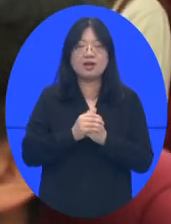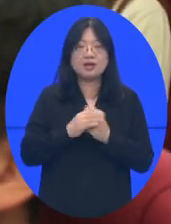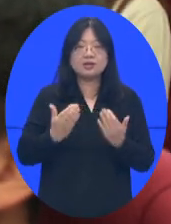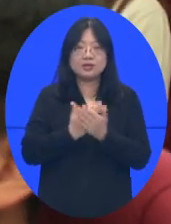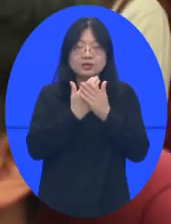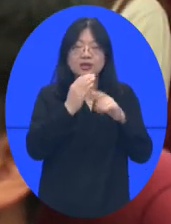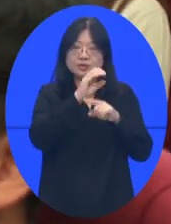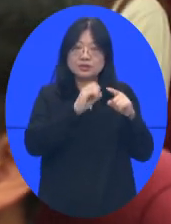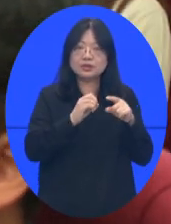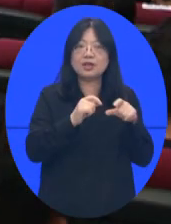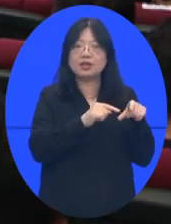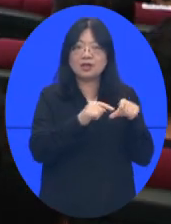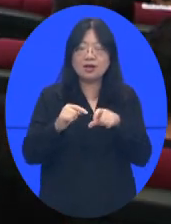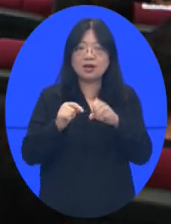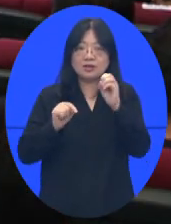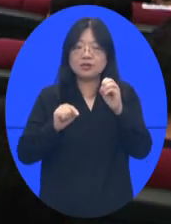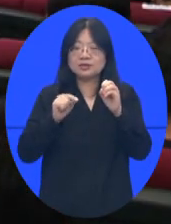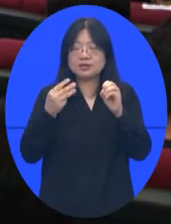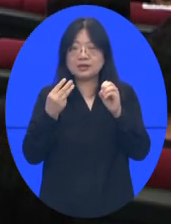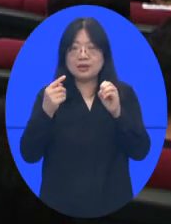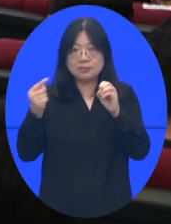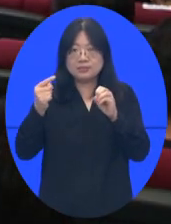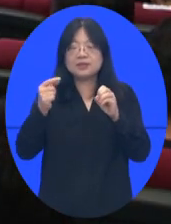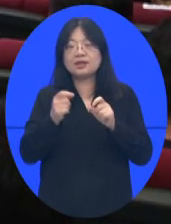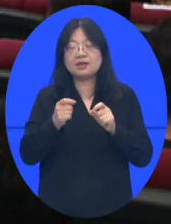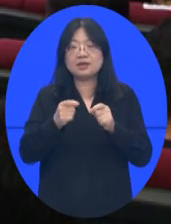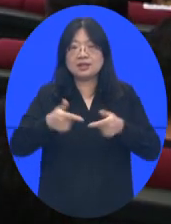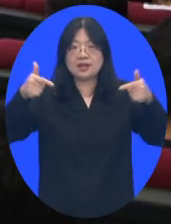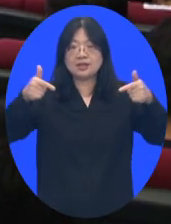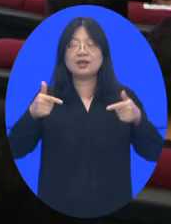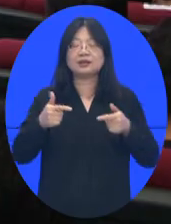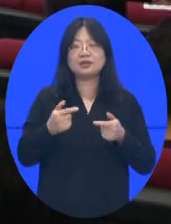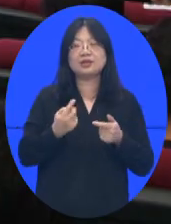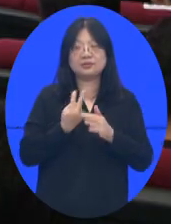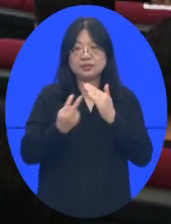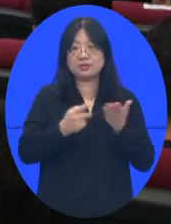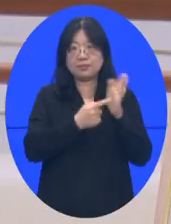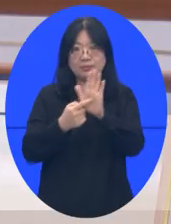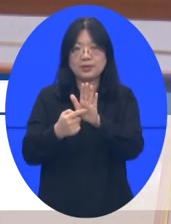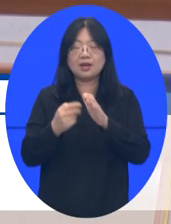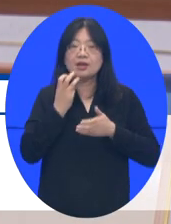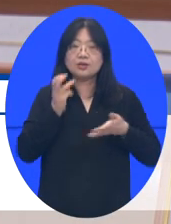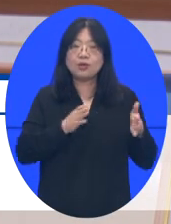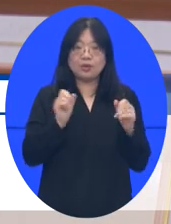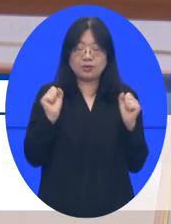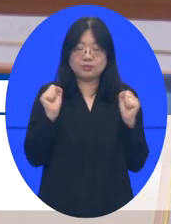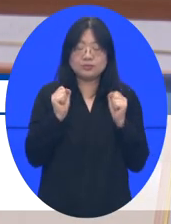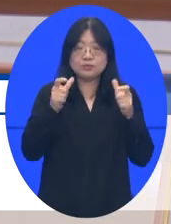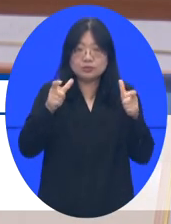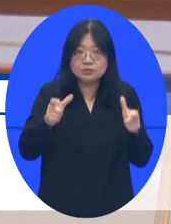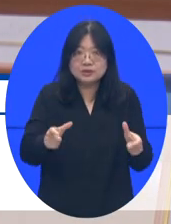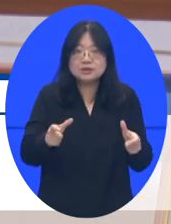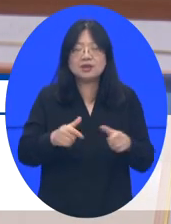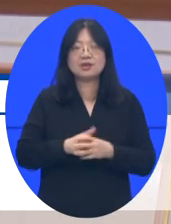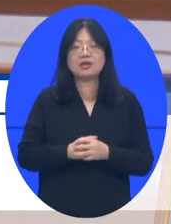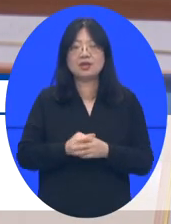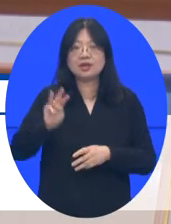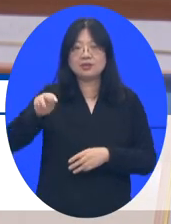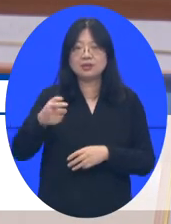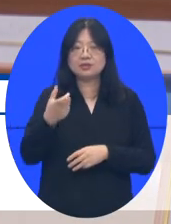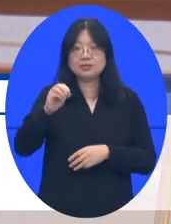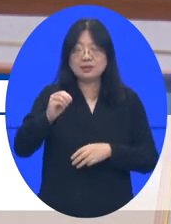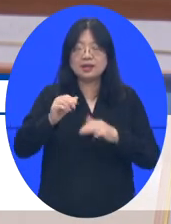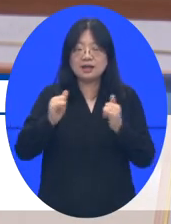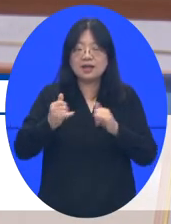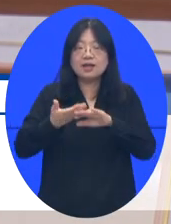연평균 0.31%포인트 끌어올리겠다는 원대한 포부를 밝힌 겁니다. 경기 북부 지방은